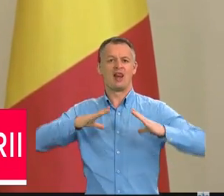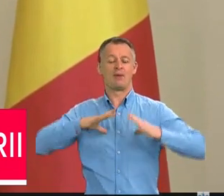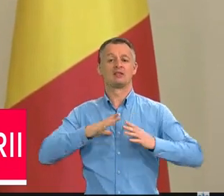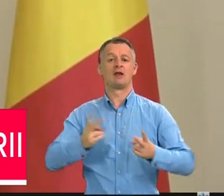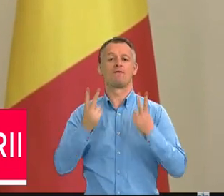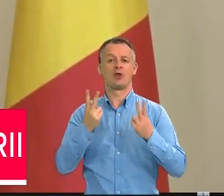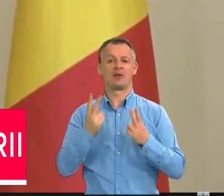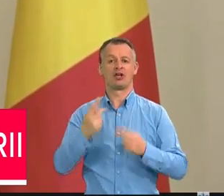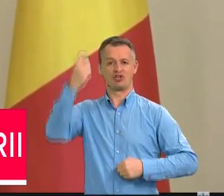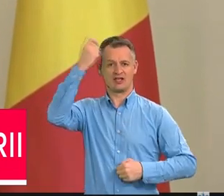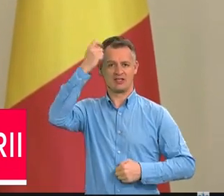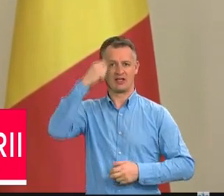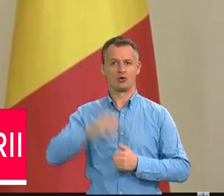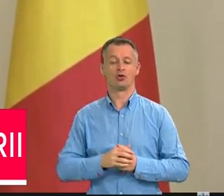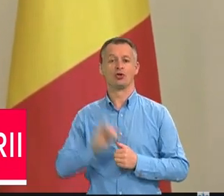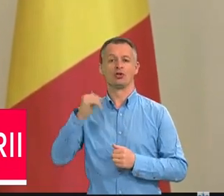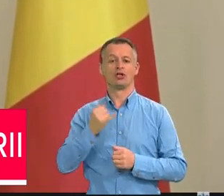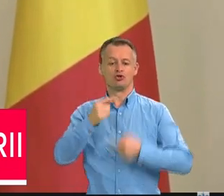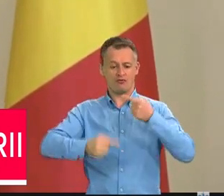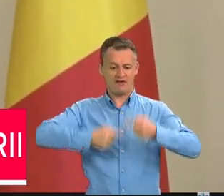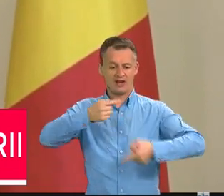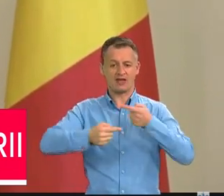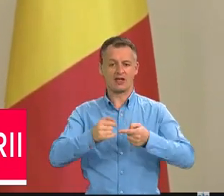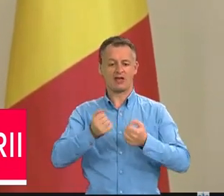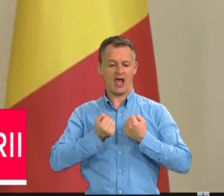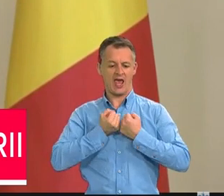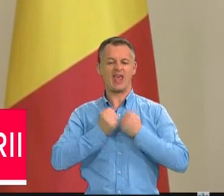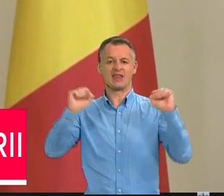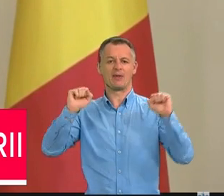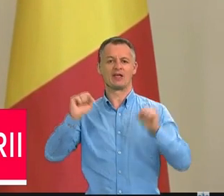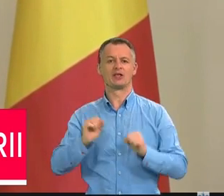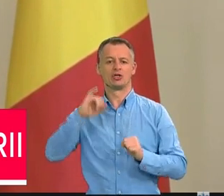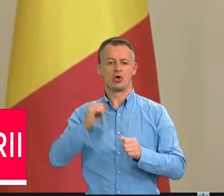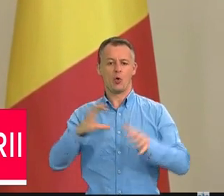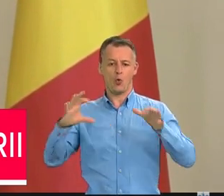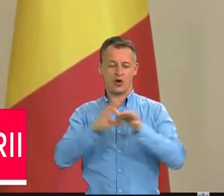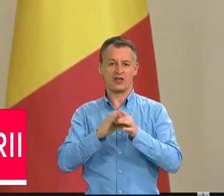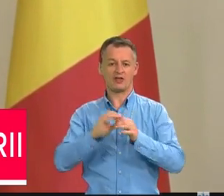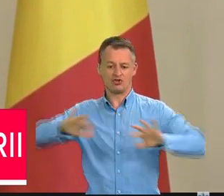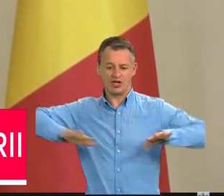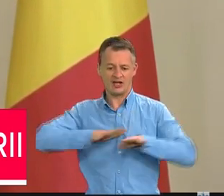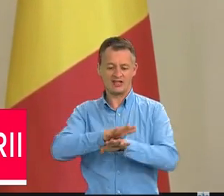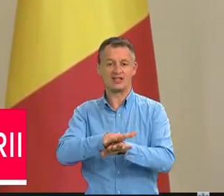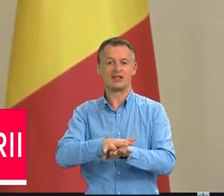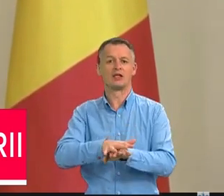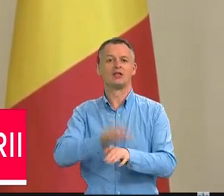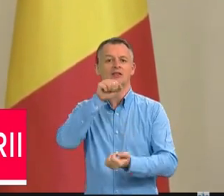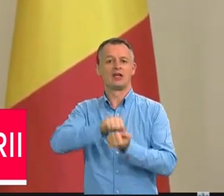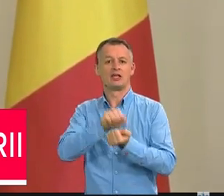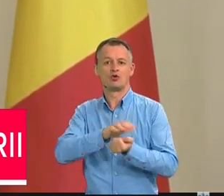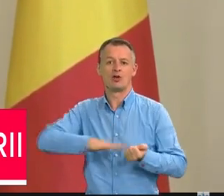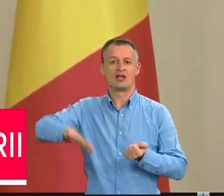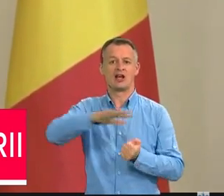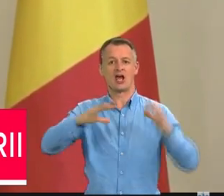fundamentale ale cetățenilor, suveranitatea, independența, unitatea și integritatea teritorială a